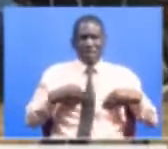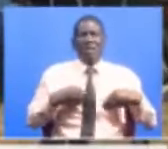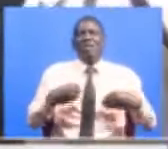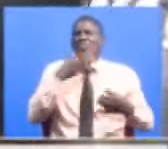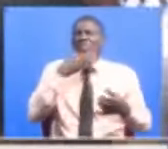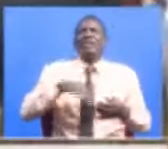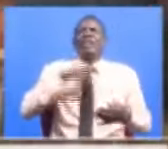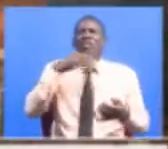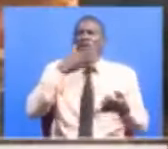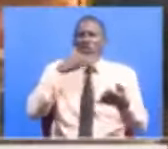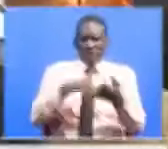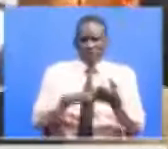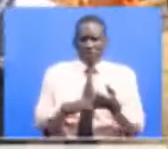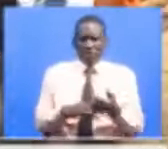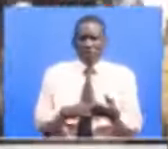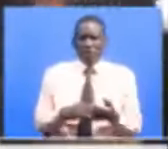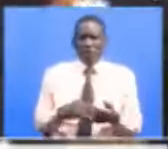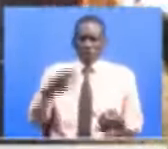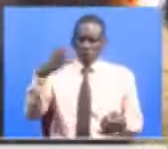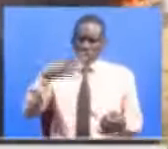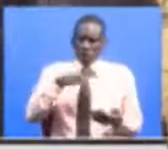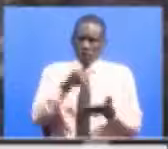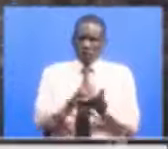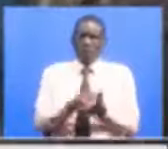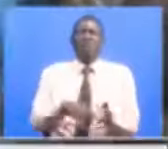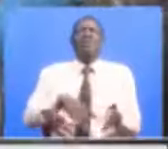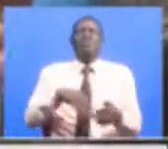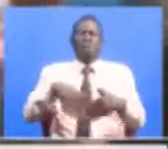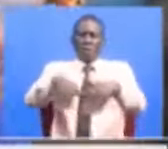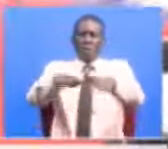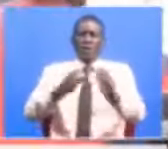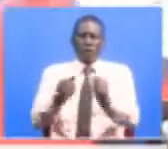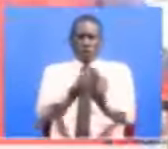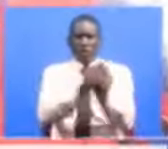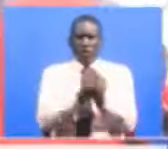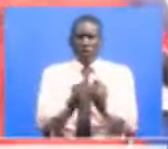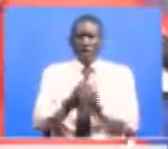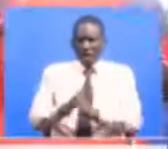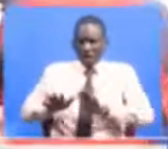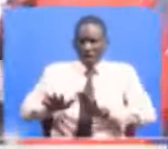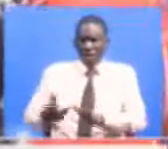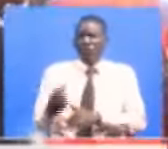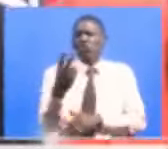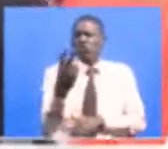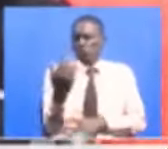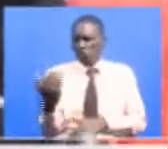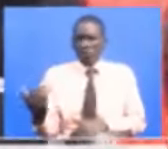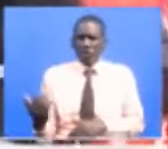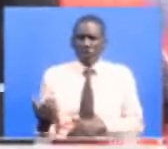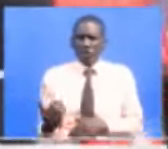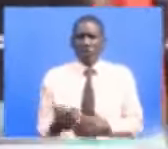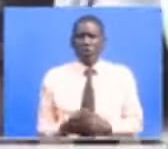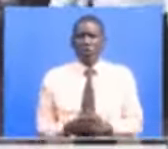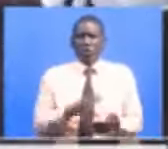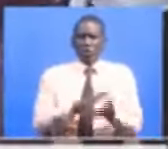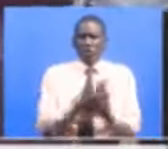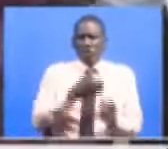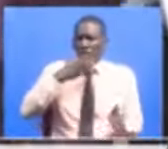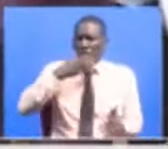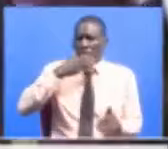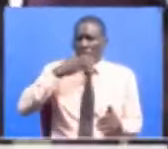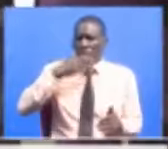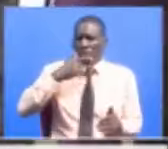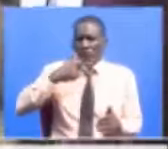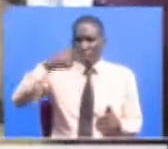kuachwa na mumewe. Sikitisho ni kwamba wameenda pamoja na kuacha watoto wawili wachanga